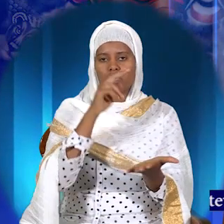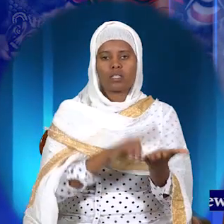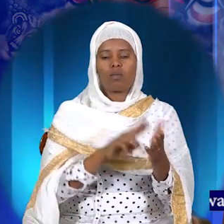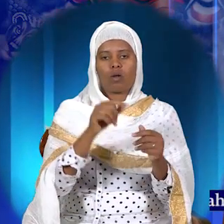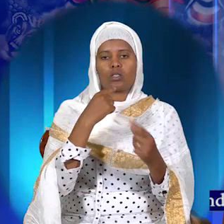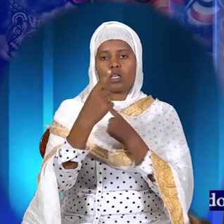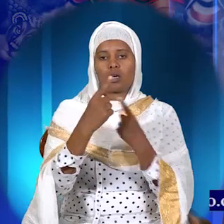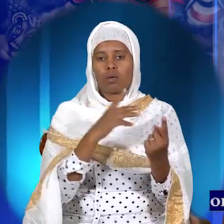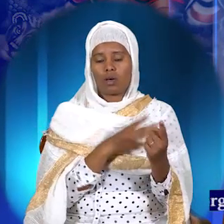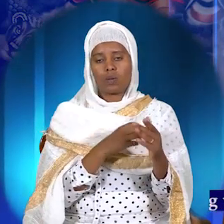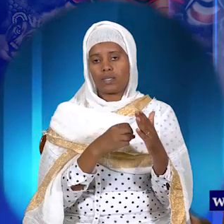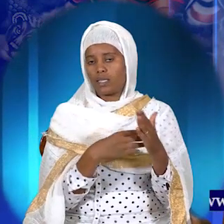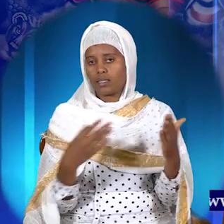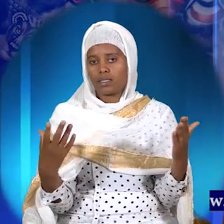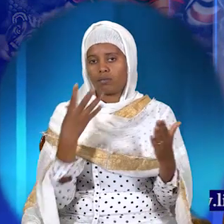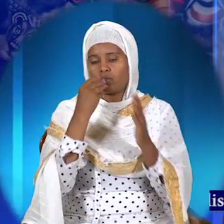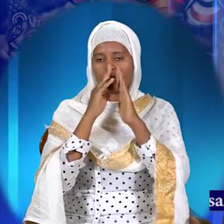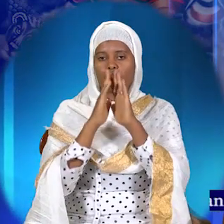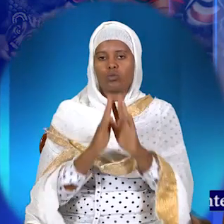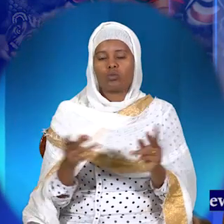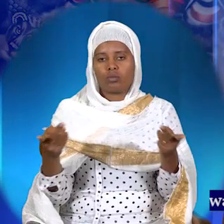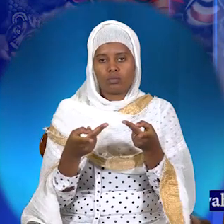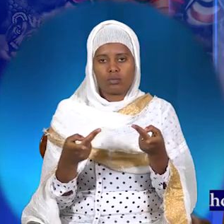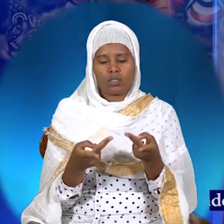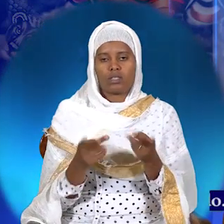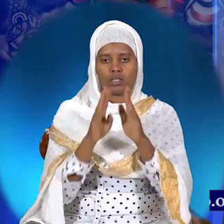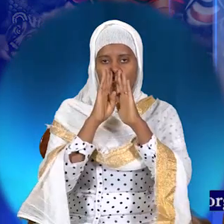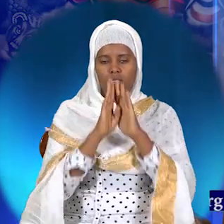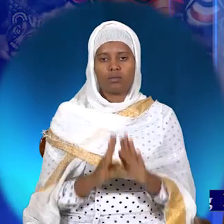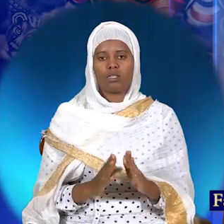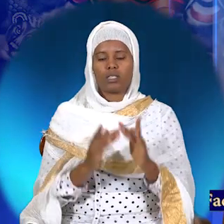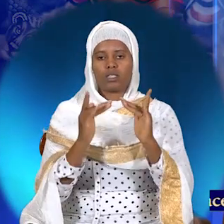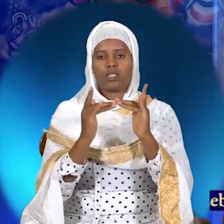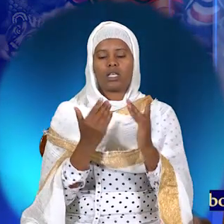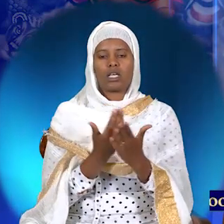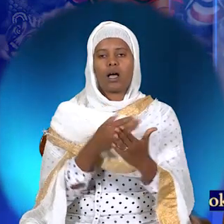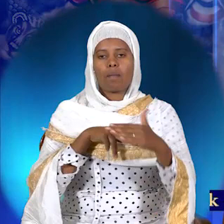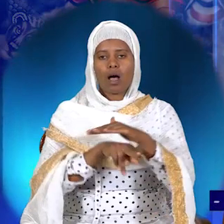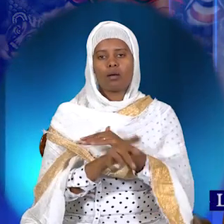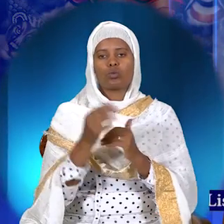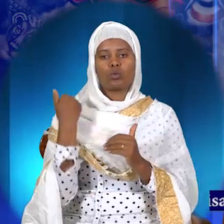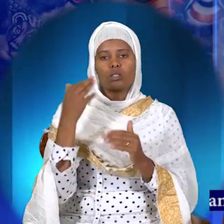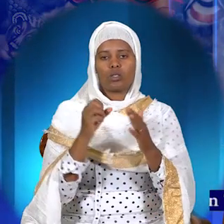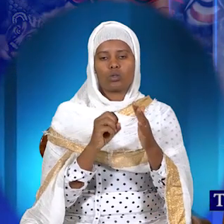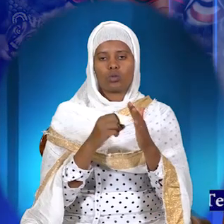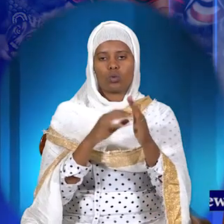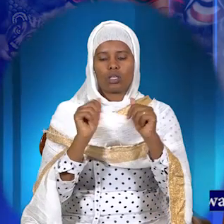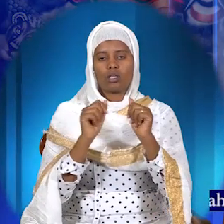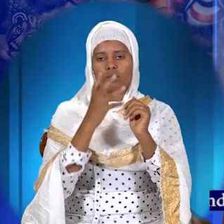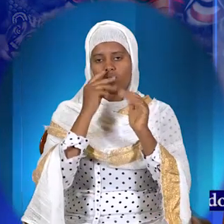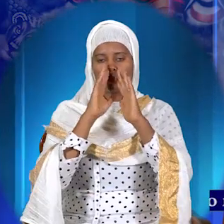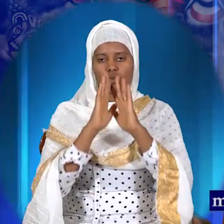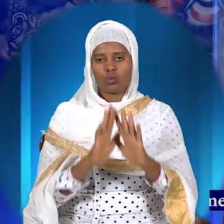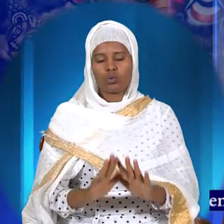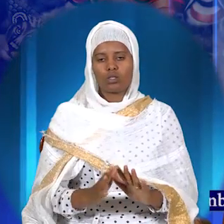ክመስክር መኻኑ አብዚ ጥቅስ እዚ ጠቀይስሎ። ስለዚ መንፈስ ቅዱስ በዚ መልክዕ እዚ ቅዱስ ቤተ ክርስቲያን ካብ አብ ዝወጽእ ስለዝኾነ መንፈስ